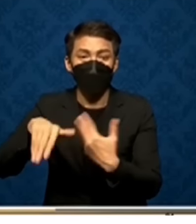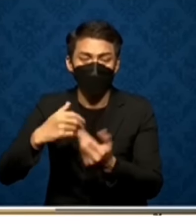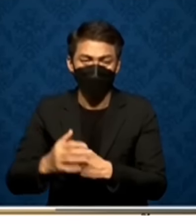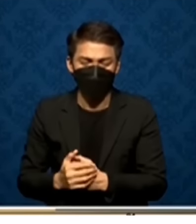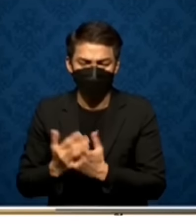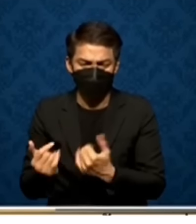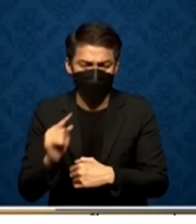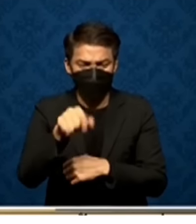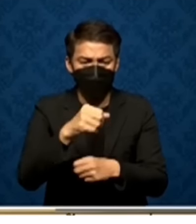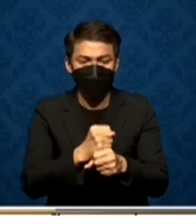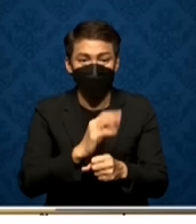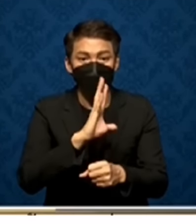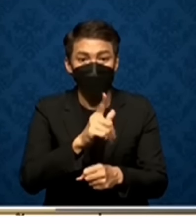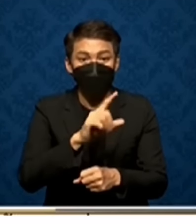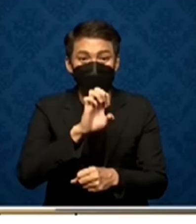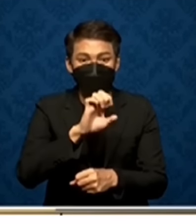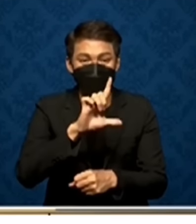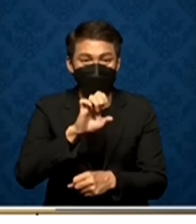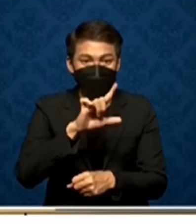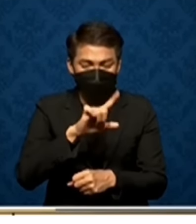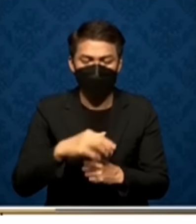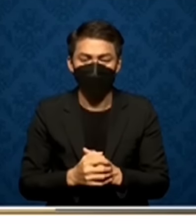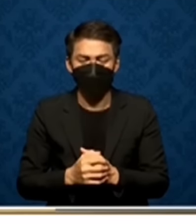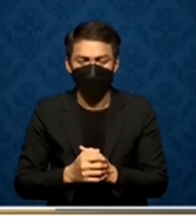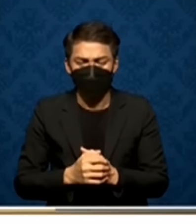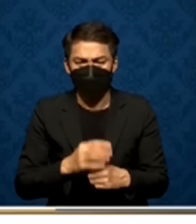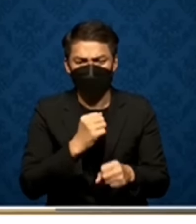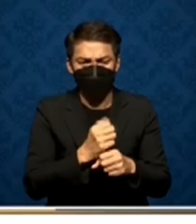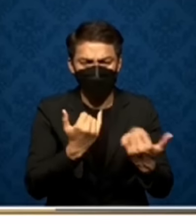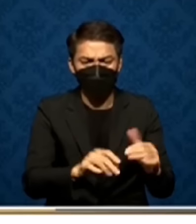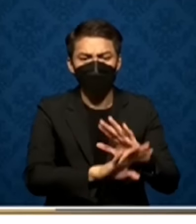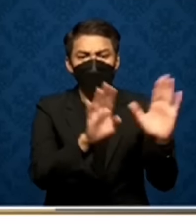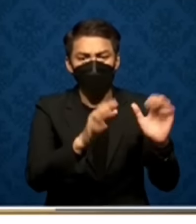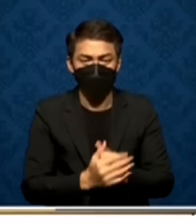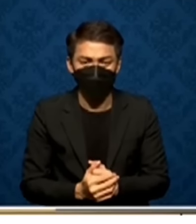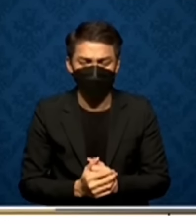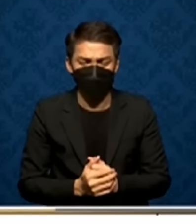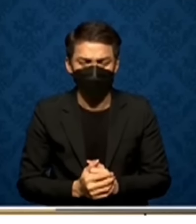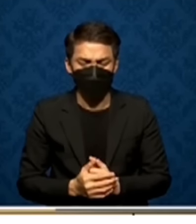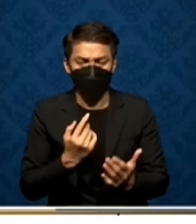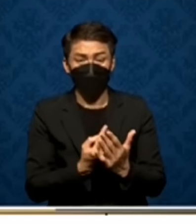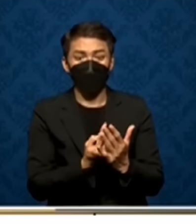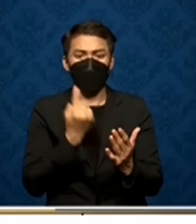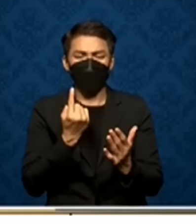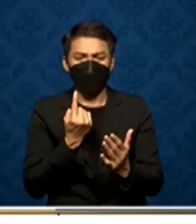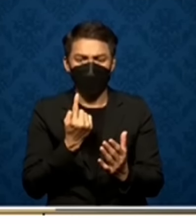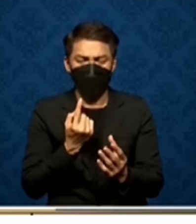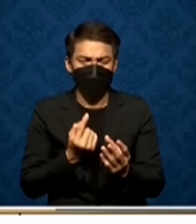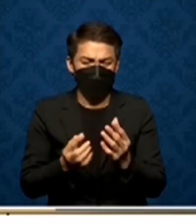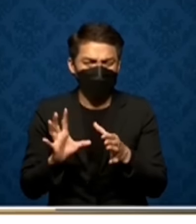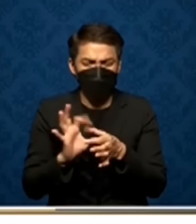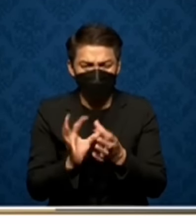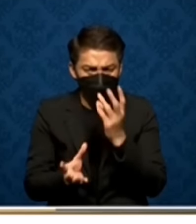เขาก็ปิดเพราะชิลีผู้นำประเทศมาจากนักศึกษาที่เป็นประชาธิปไตยเขาก็มาดีใจที่ท่านนายก